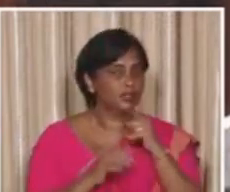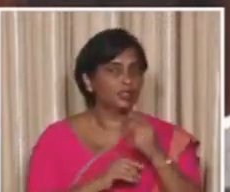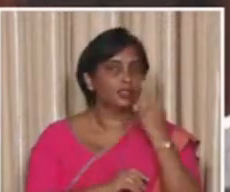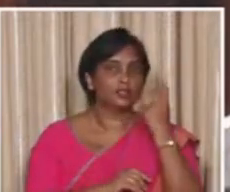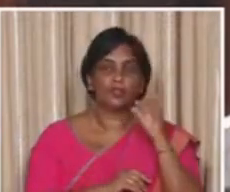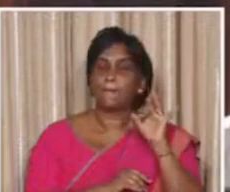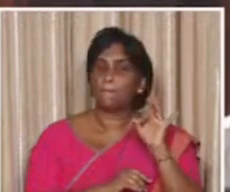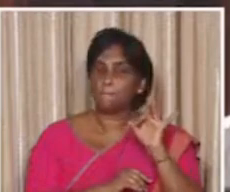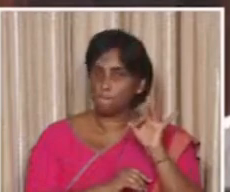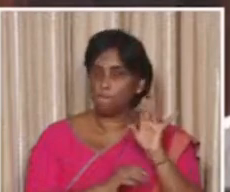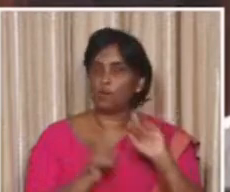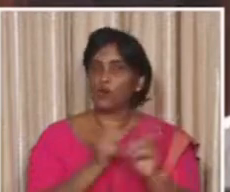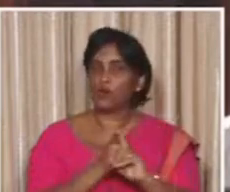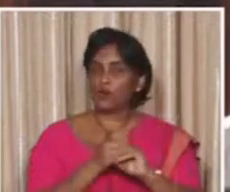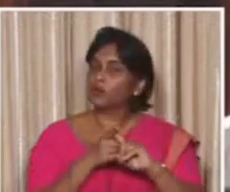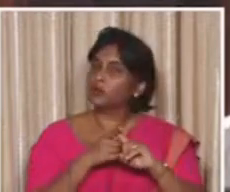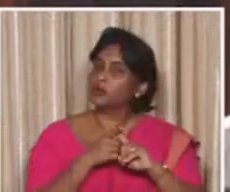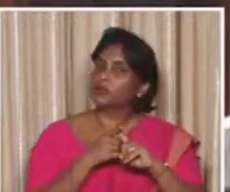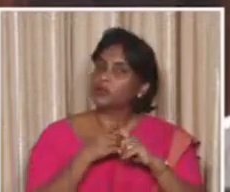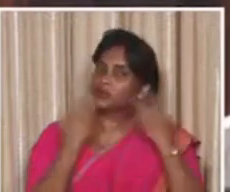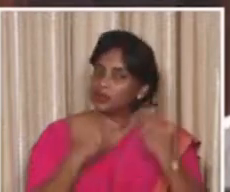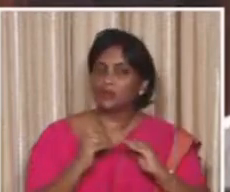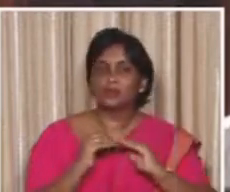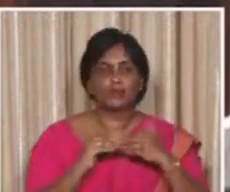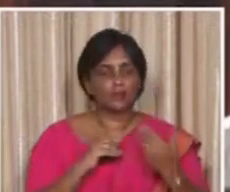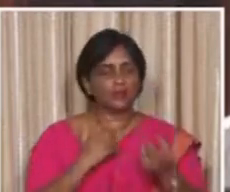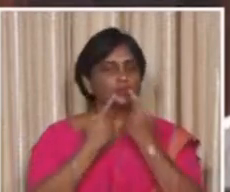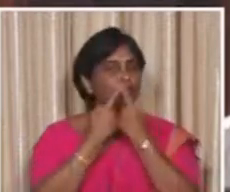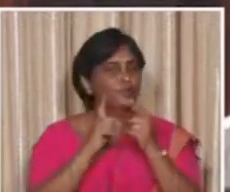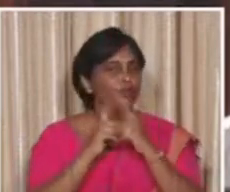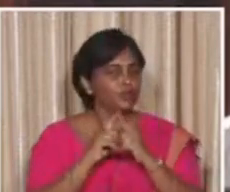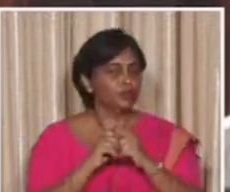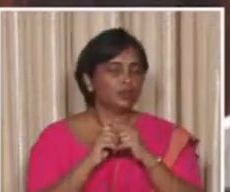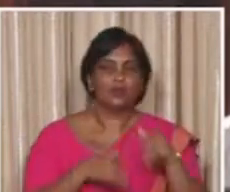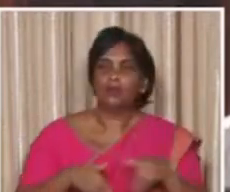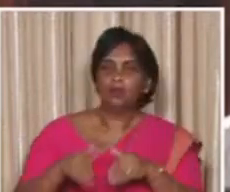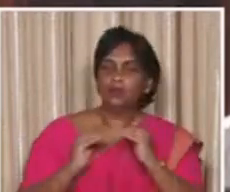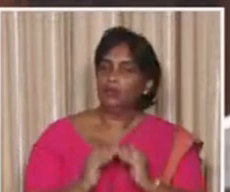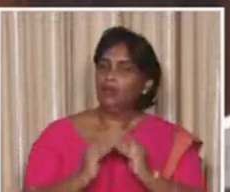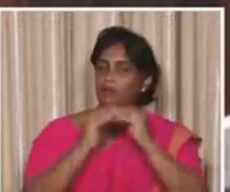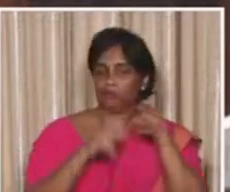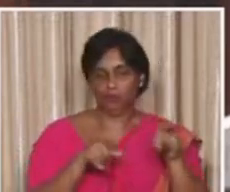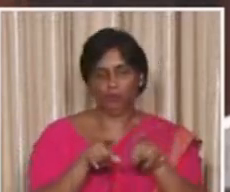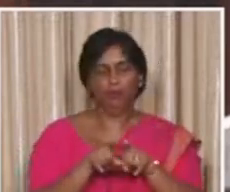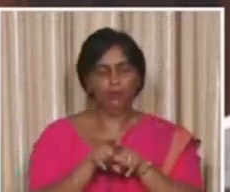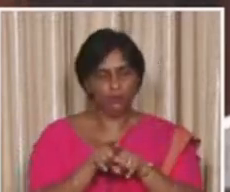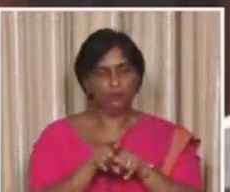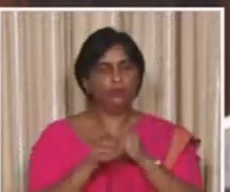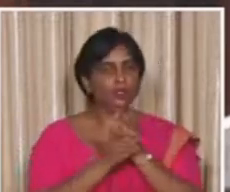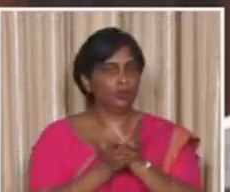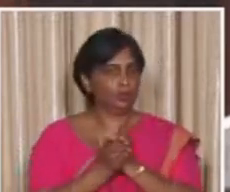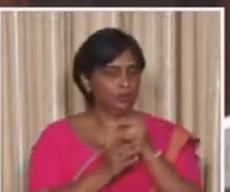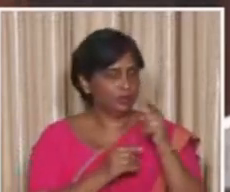2017 யுத்தம் முடிவடைந்தது பிறகு சில வீதி புனரமைப்புகள், பாரிய அதிக நெடுஞ்சாலைகள், புகையிரத நிலையங்கள் எல்லாம்